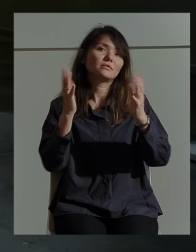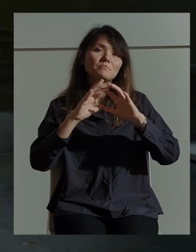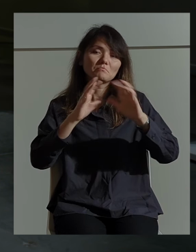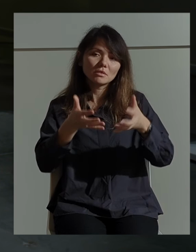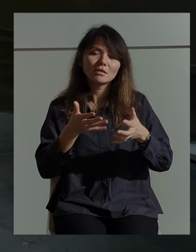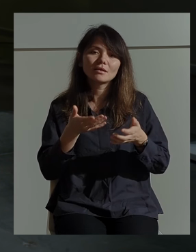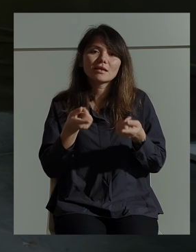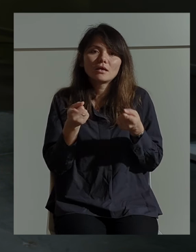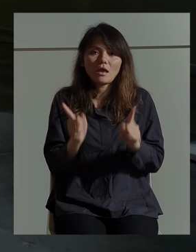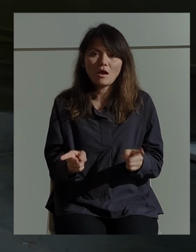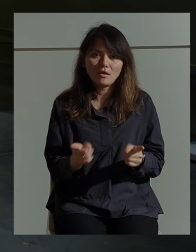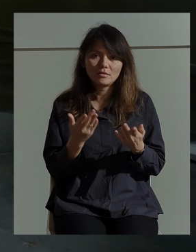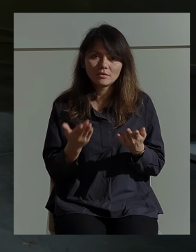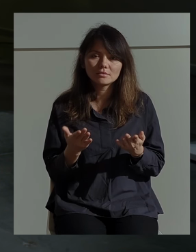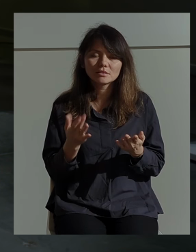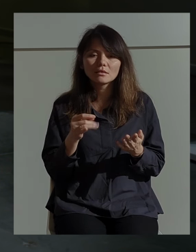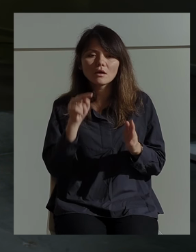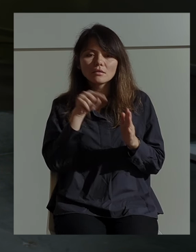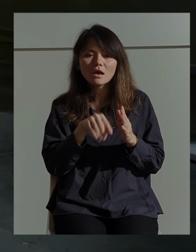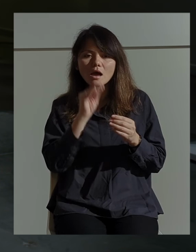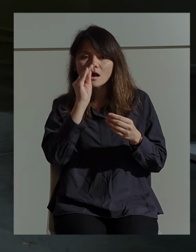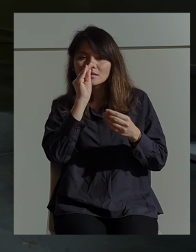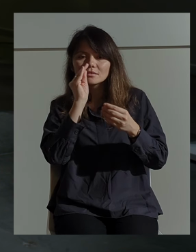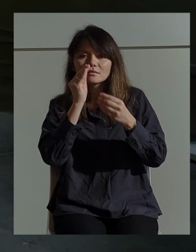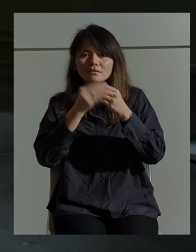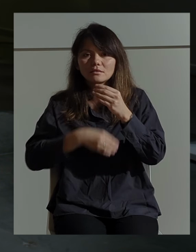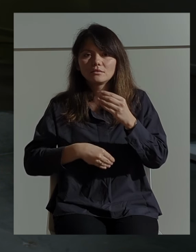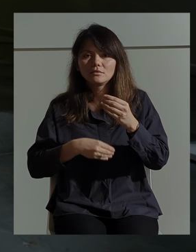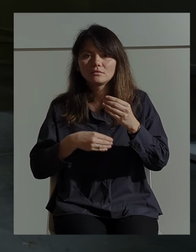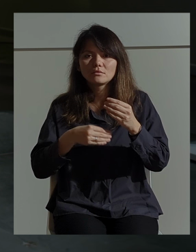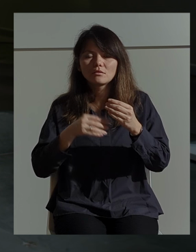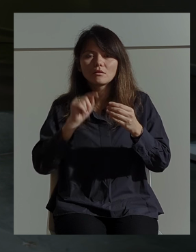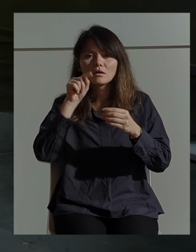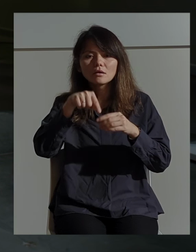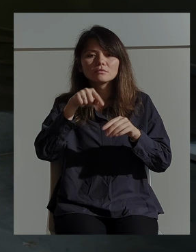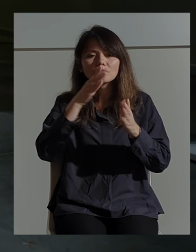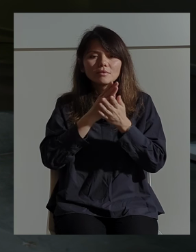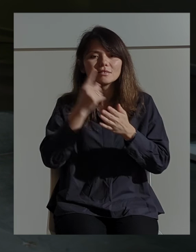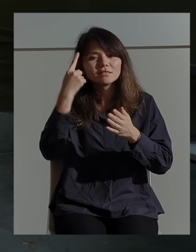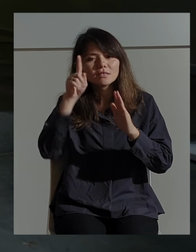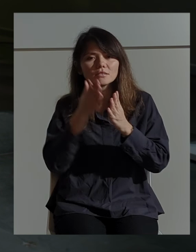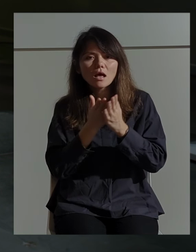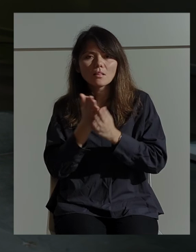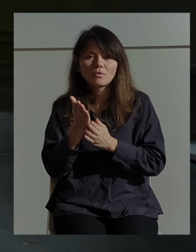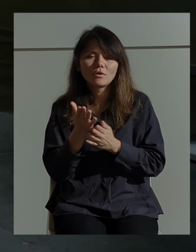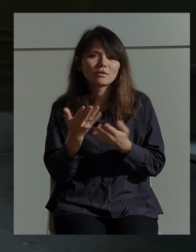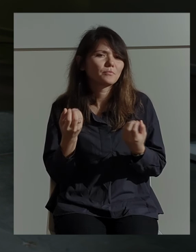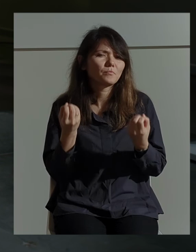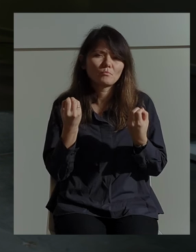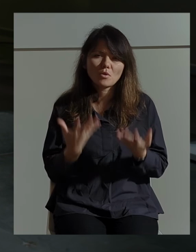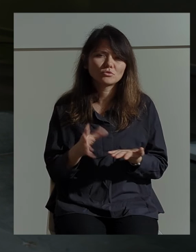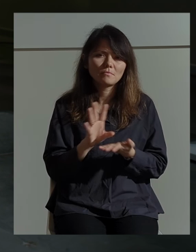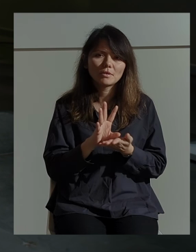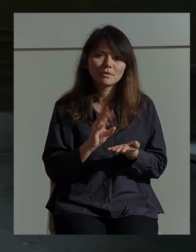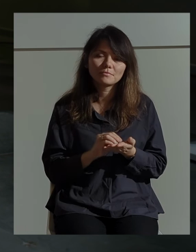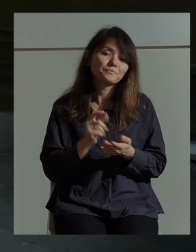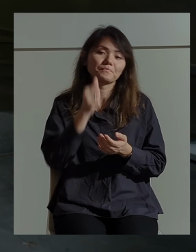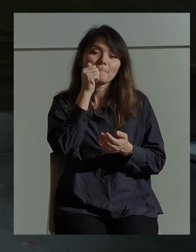реальность вот и она скрыта за пластом идеологии которая понимается превратно Ну самый простой пример что